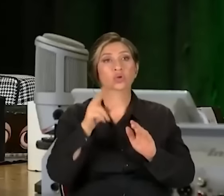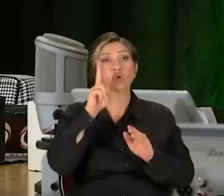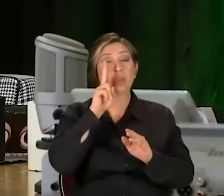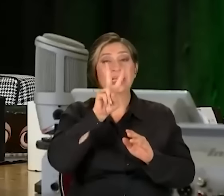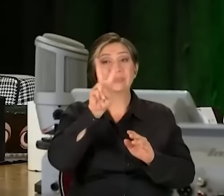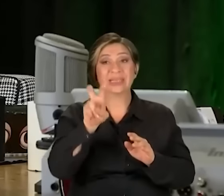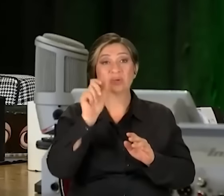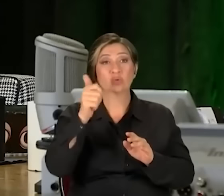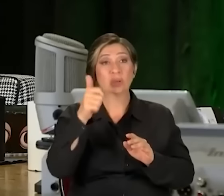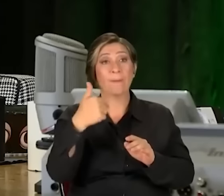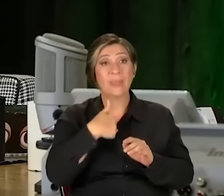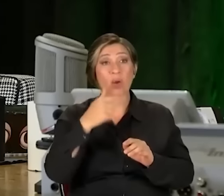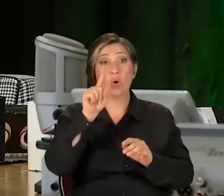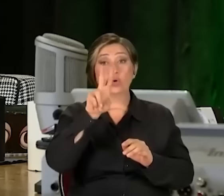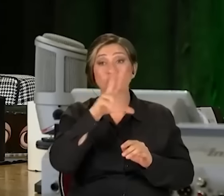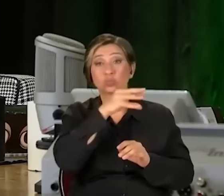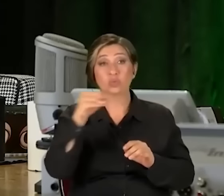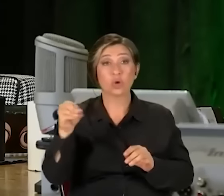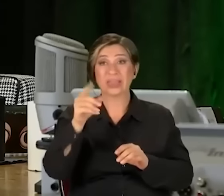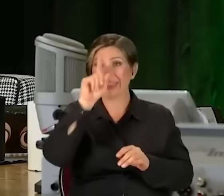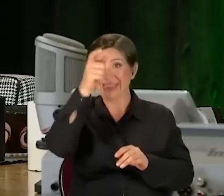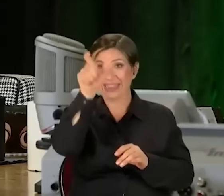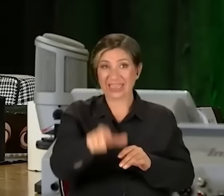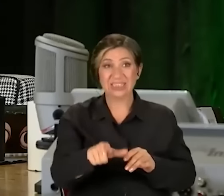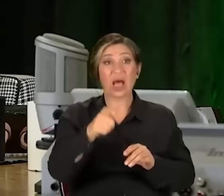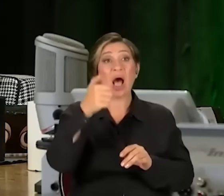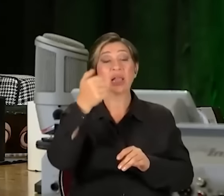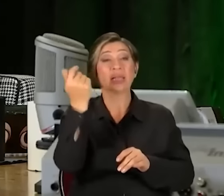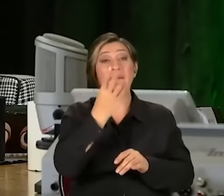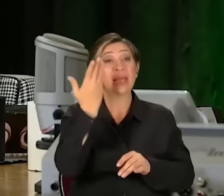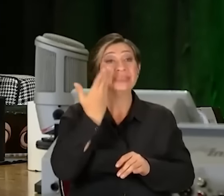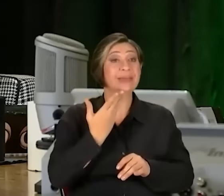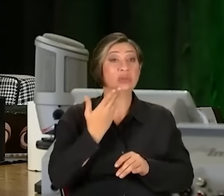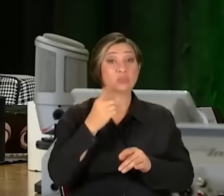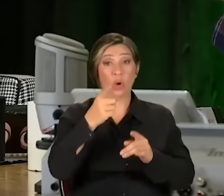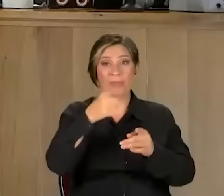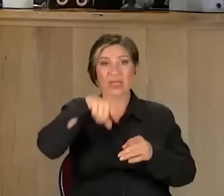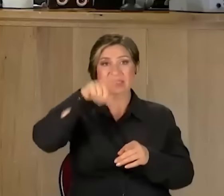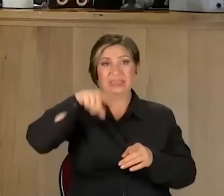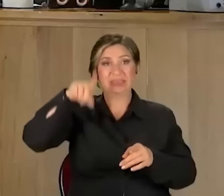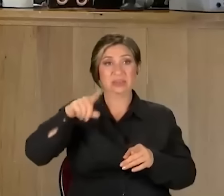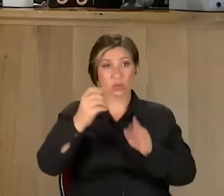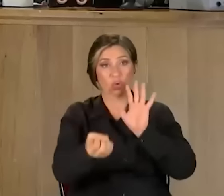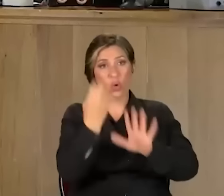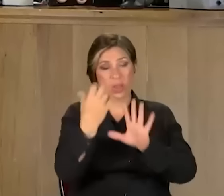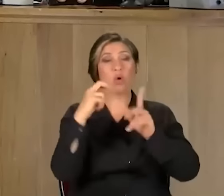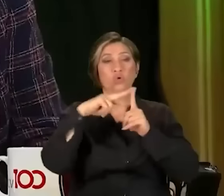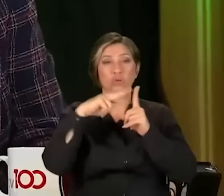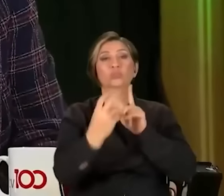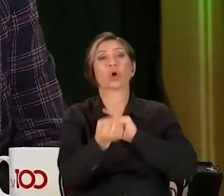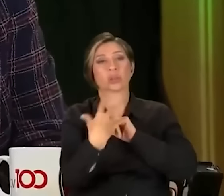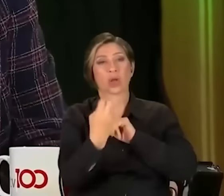Son 28 günde beni 13 milyon tekil kişi videolarımı 6 kere izlemiş mesela. Böyle bir istatistik. YouTube veriyoruz. Sana bu istatistikleri veriyor.